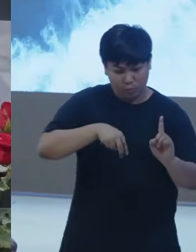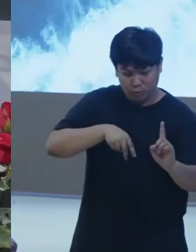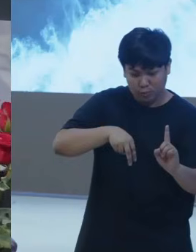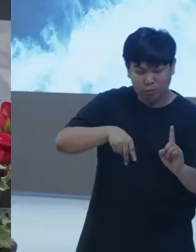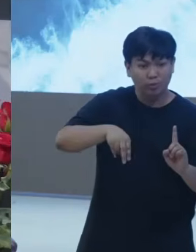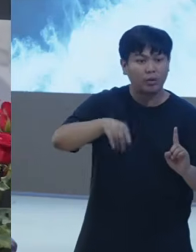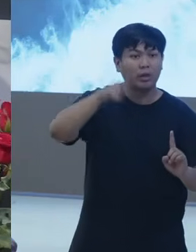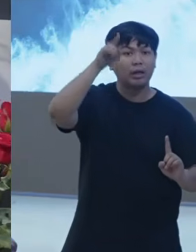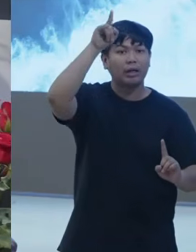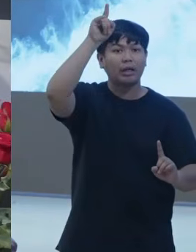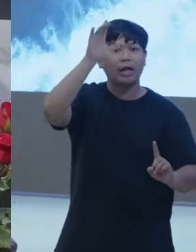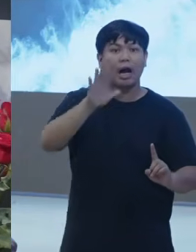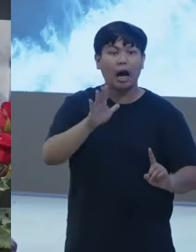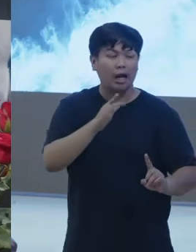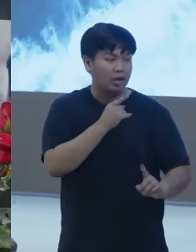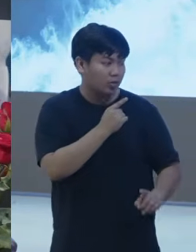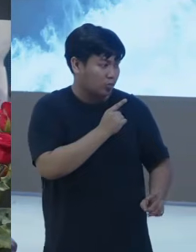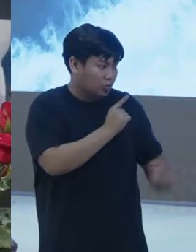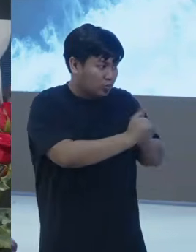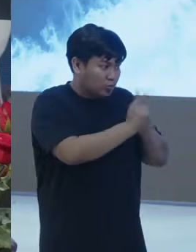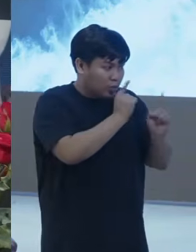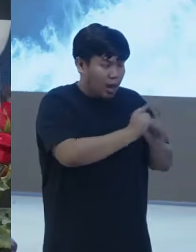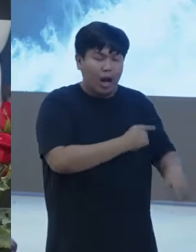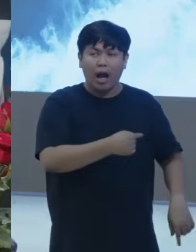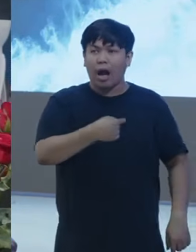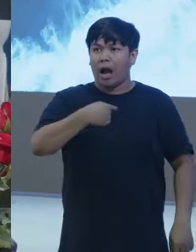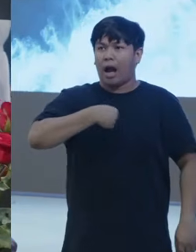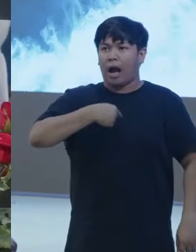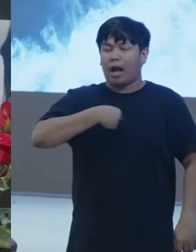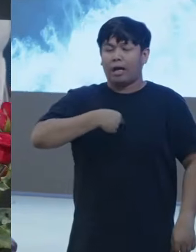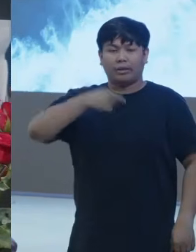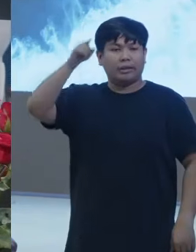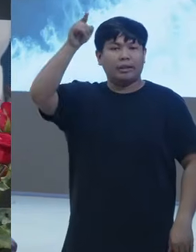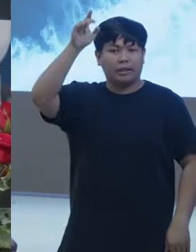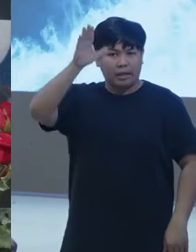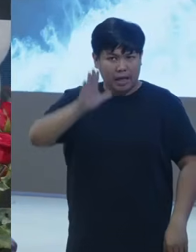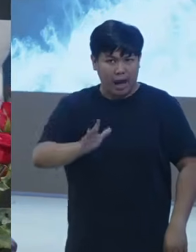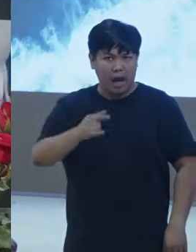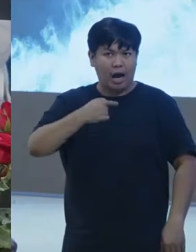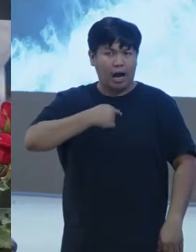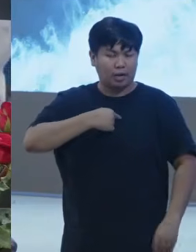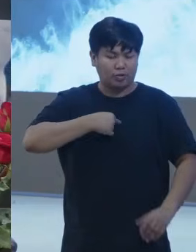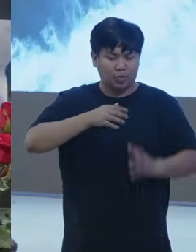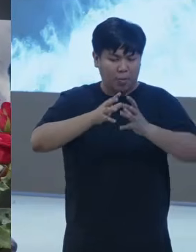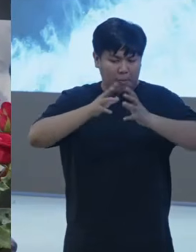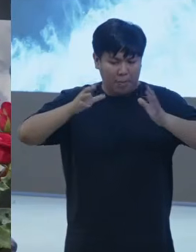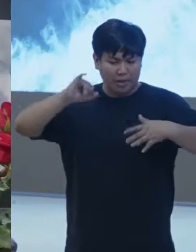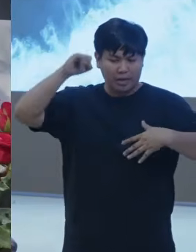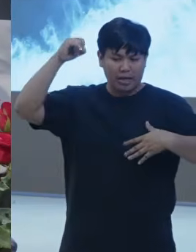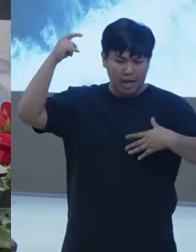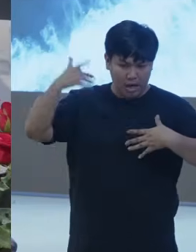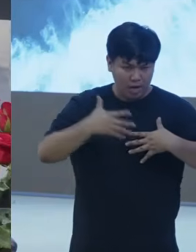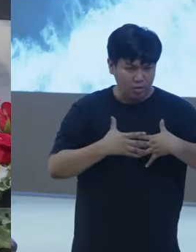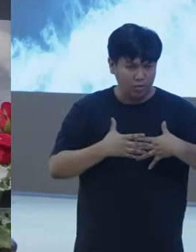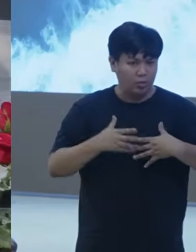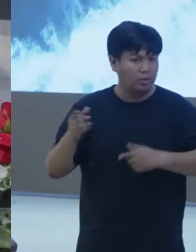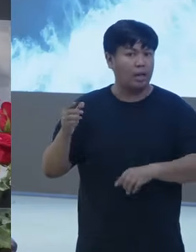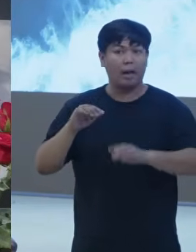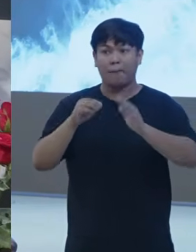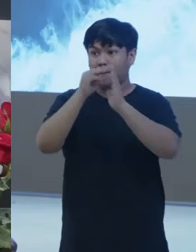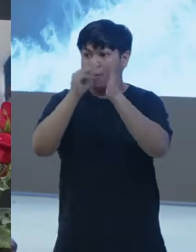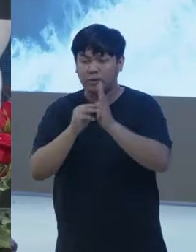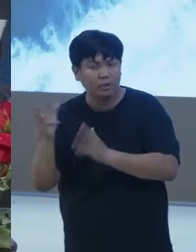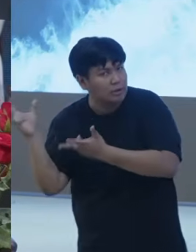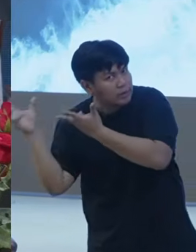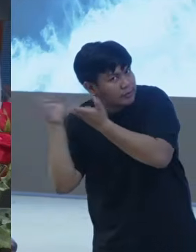nananalangin, pinanalangin niya ang salita ng Diyos sa Diyos. Di ba yan ang tinuturo namin sa inyo? Kapag tayo